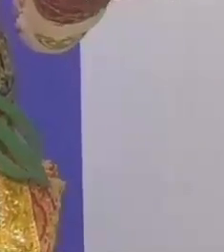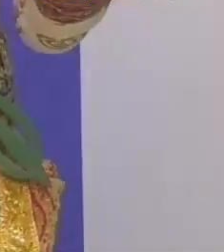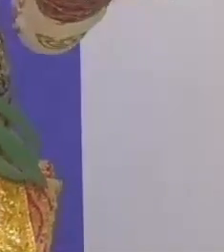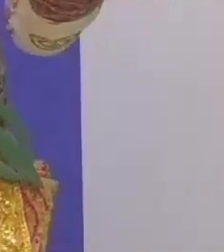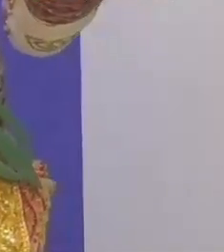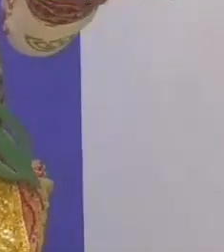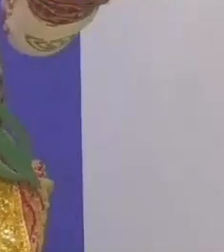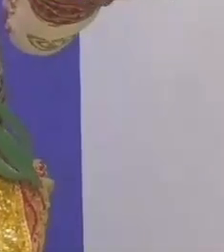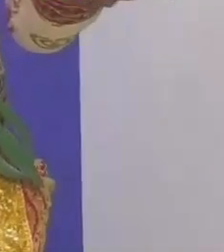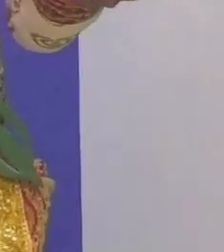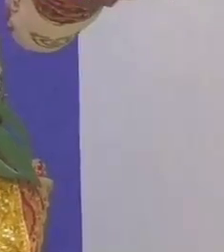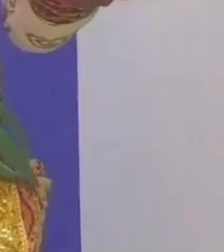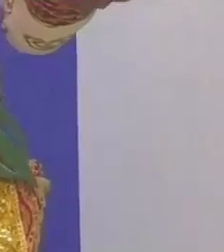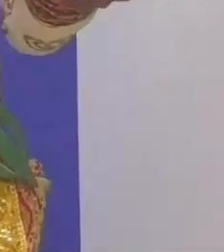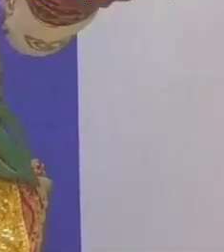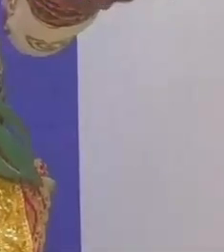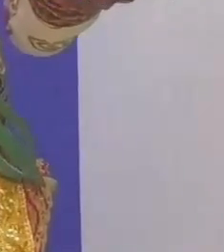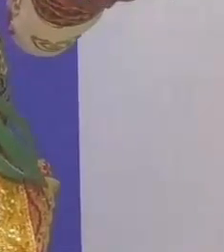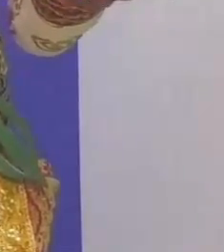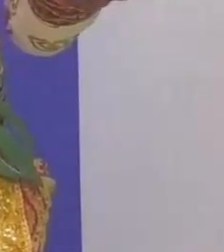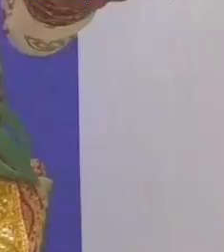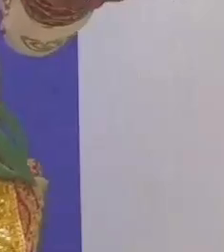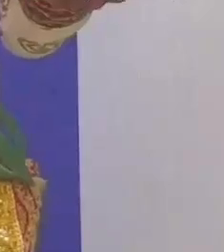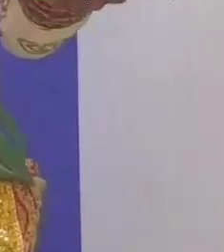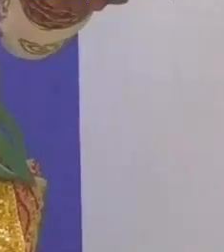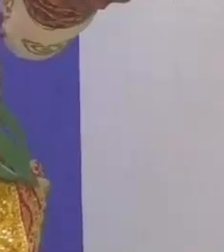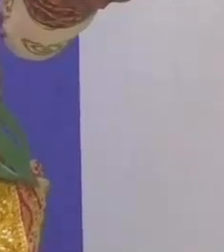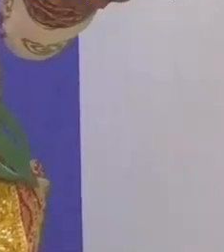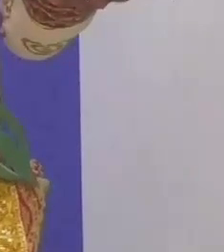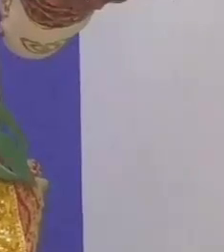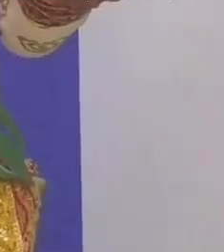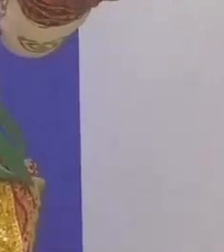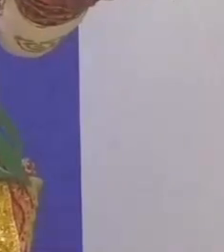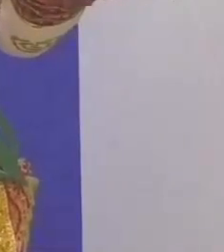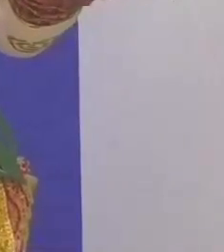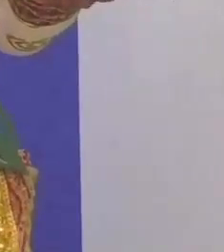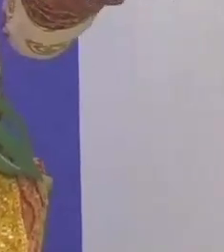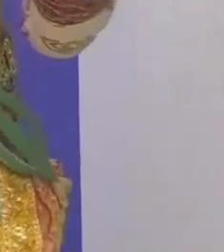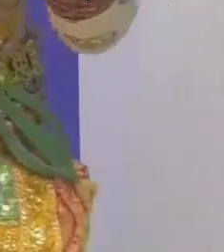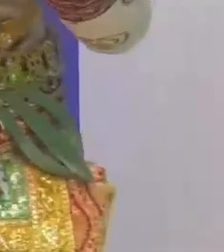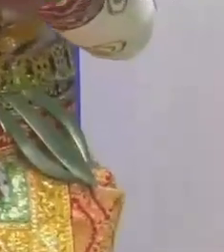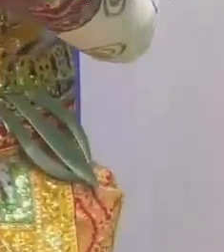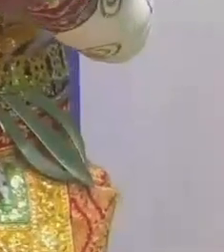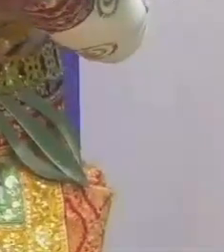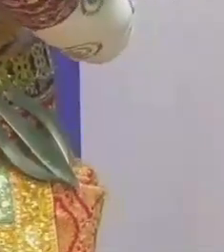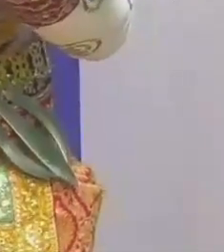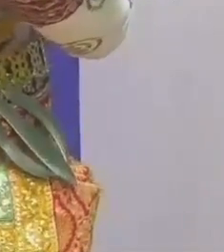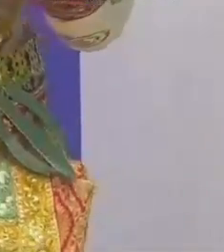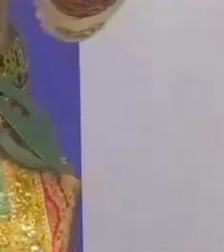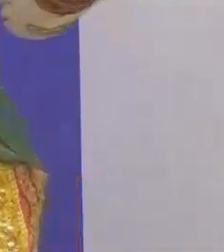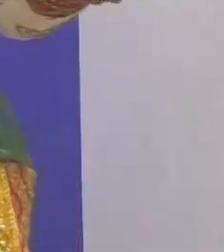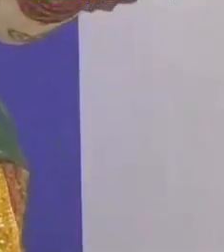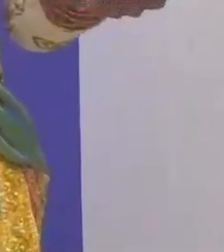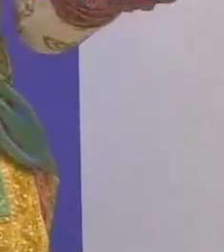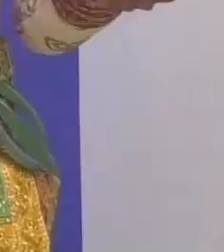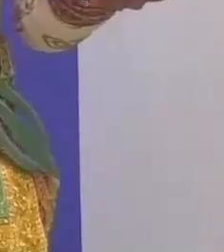สวัสดีครับผมนายสิทธิกรแลับความสุขจากโรงเรียนบ้านนานายกพิทยากรครับประเภทขนลิงครับ